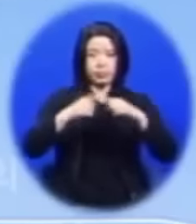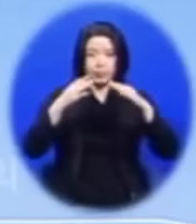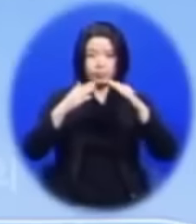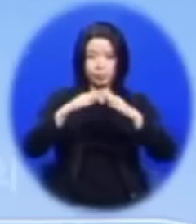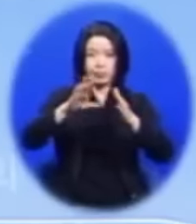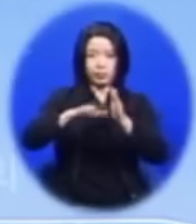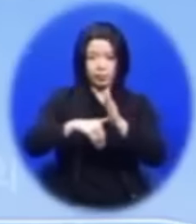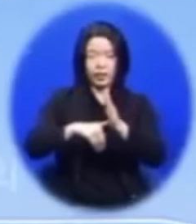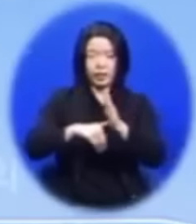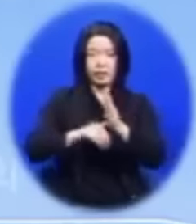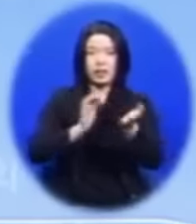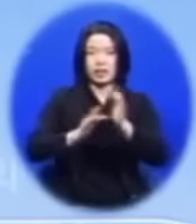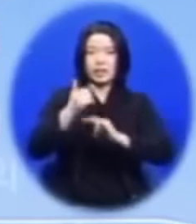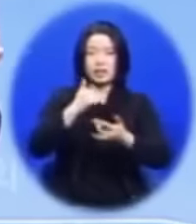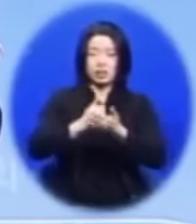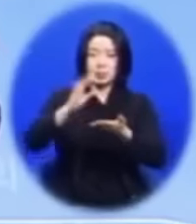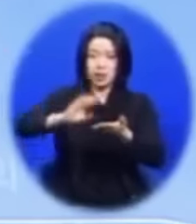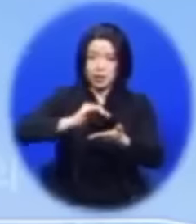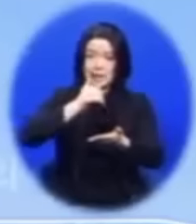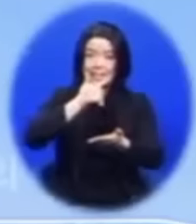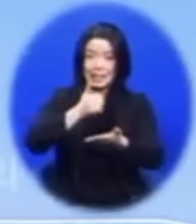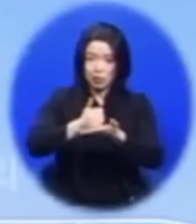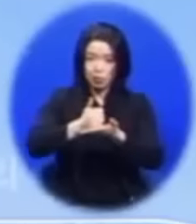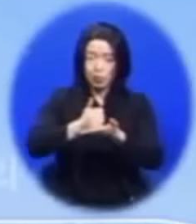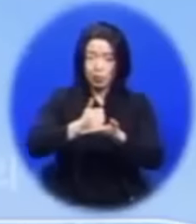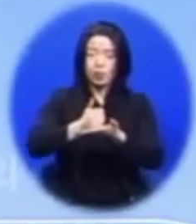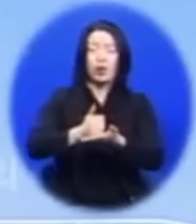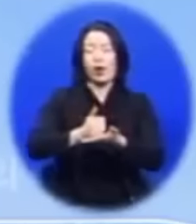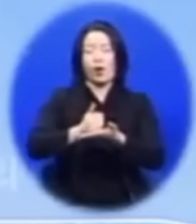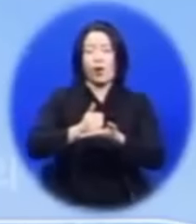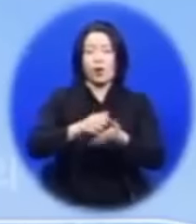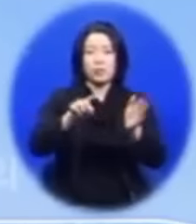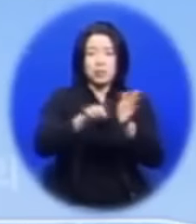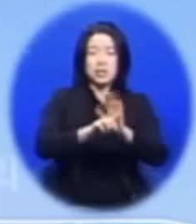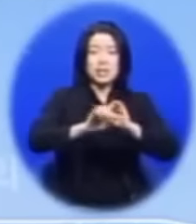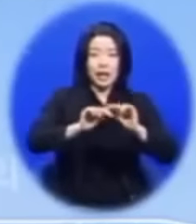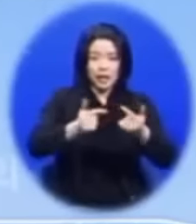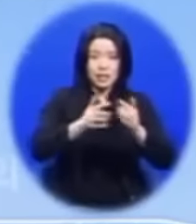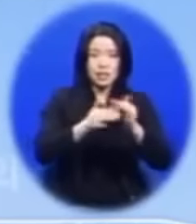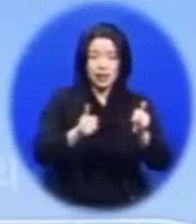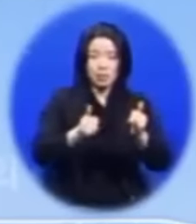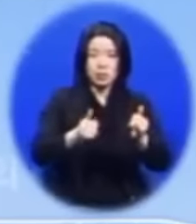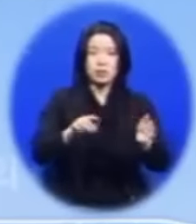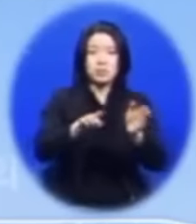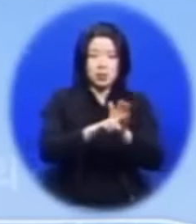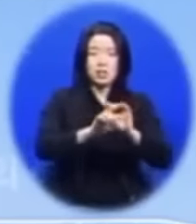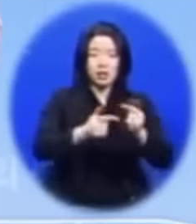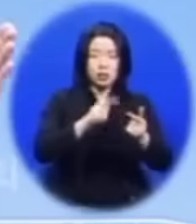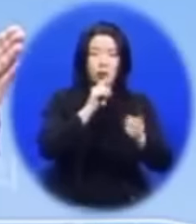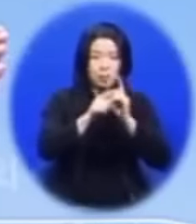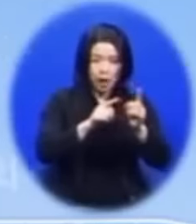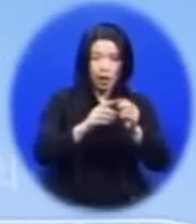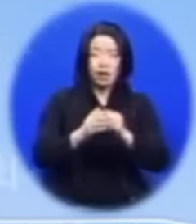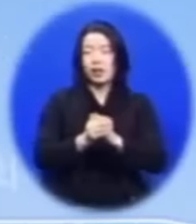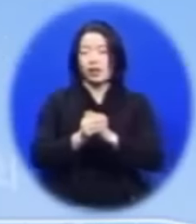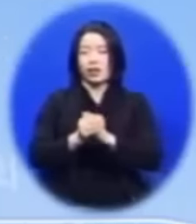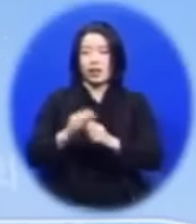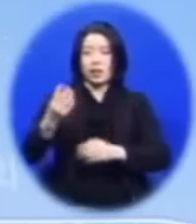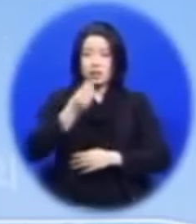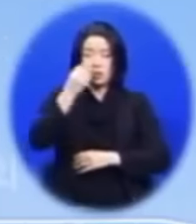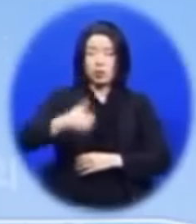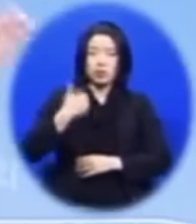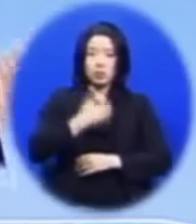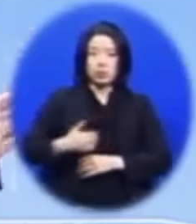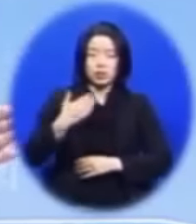때는 예수님이 그리스도라고 안 믿는 사람들은 안 믿는다고 그러고 예수님이 성육신 하신게 안 믿어지는